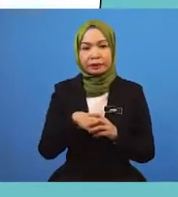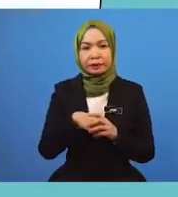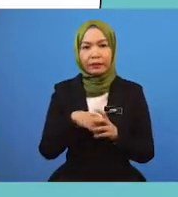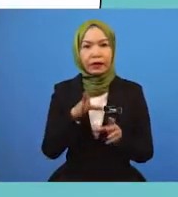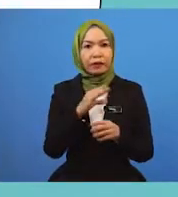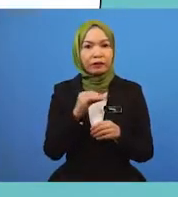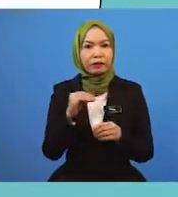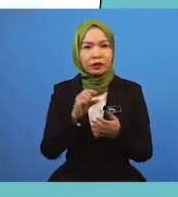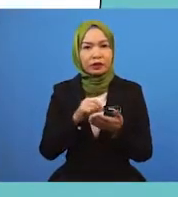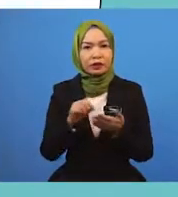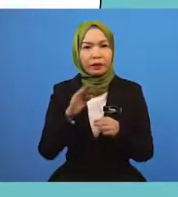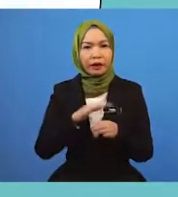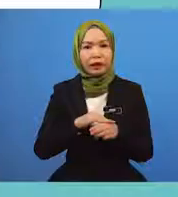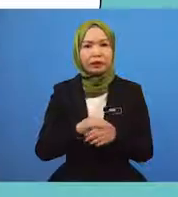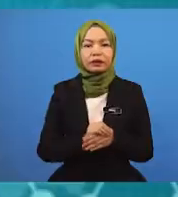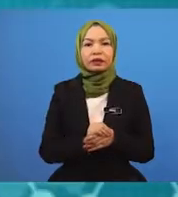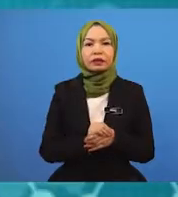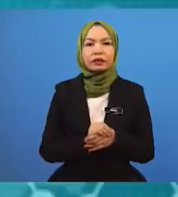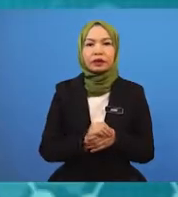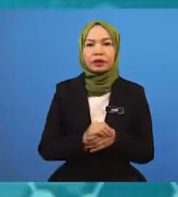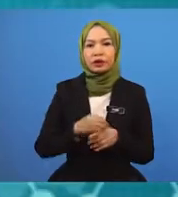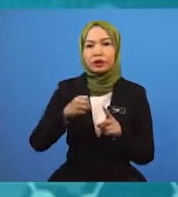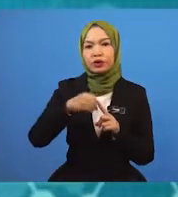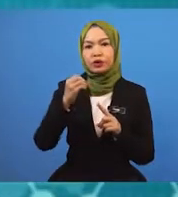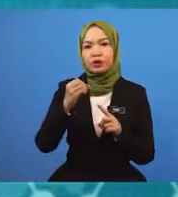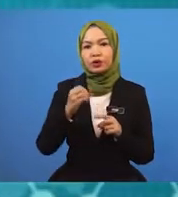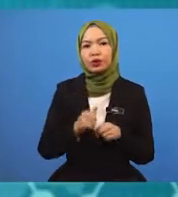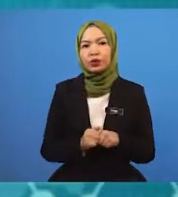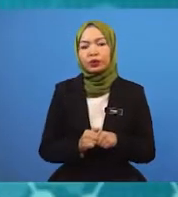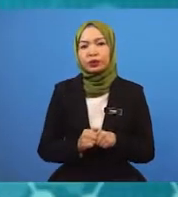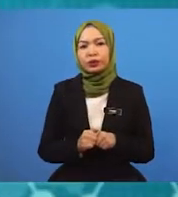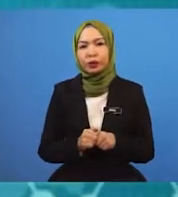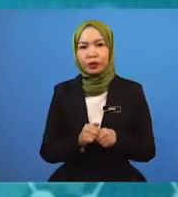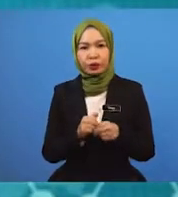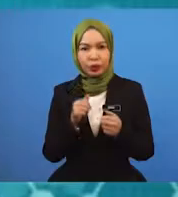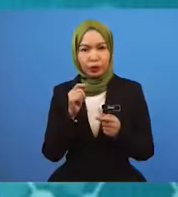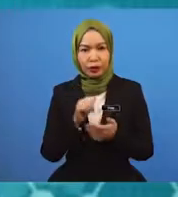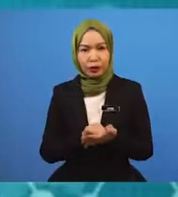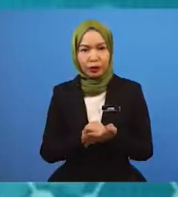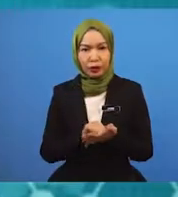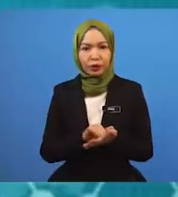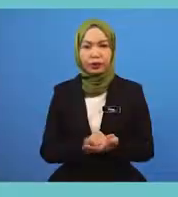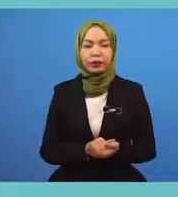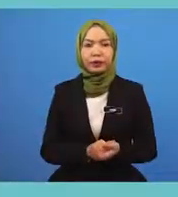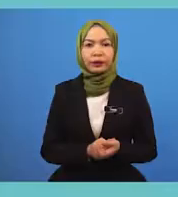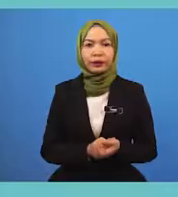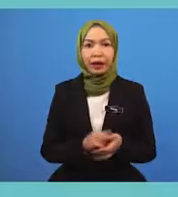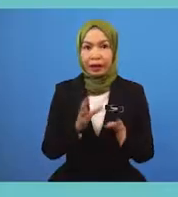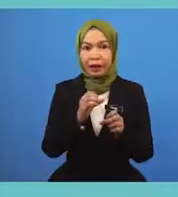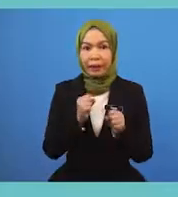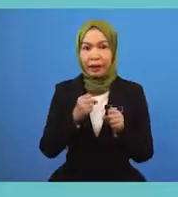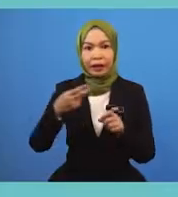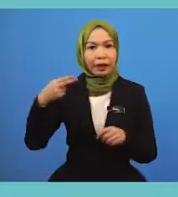41.4 darjah Celsius. Boleh murid-murid tentukan apakah haba penutralan bagi tindak balas